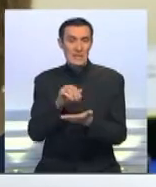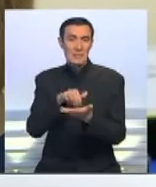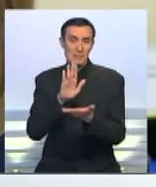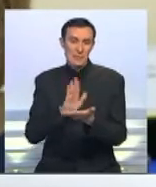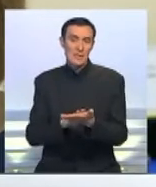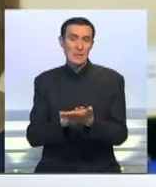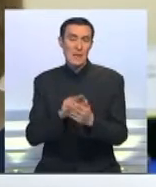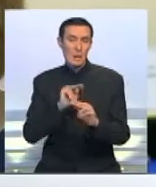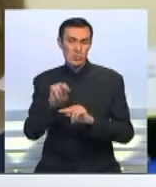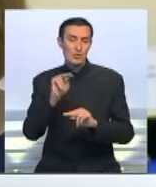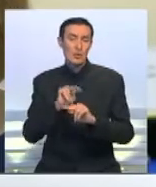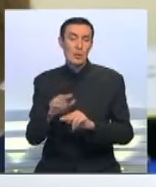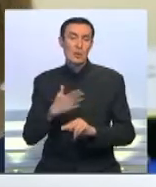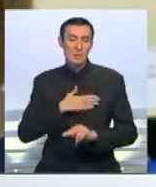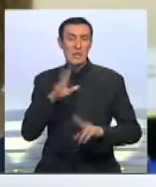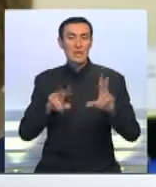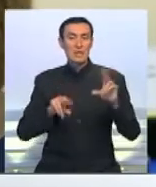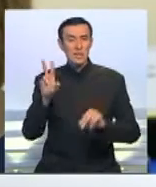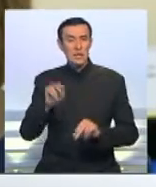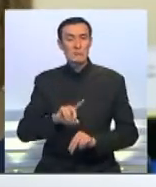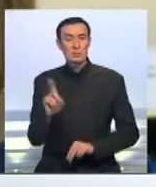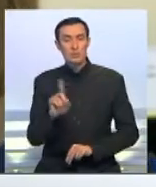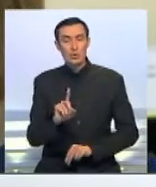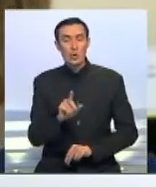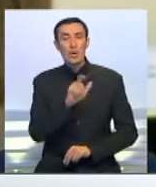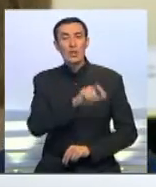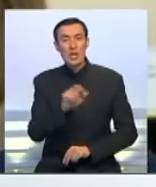записаться. Ну, конечно же, надеемся, что те